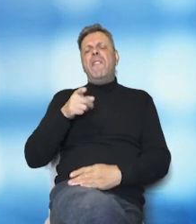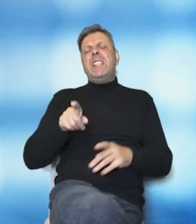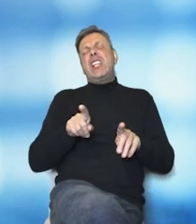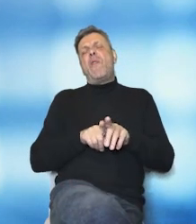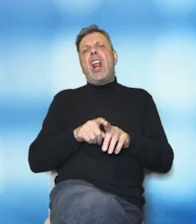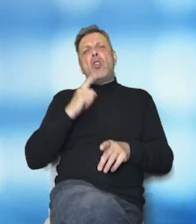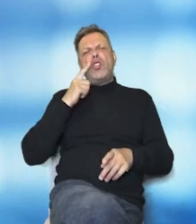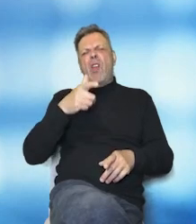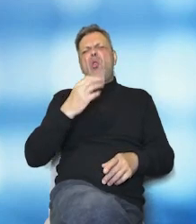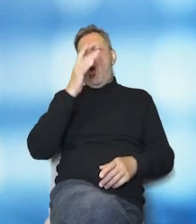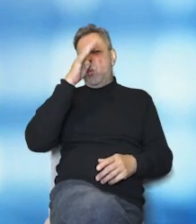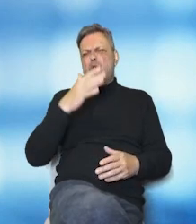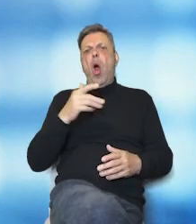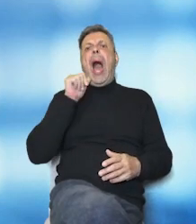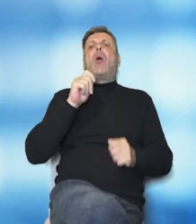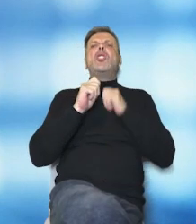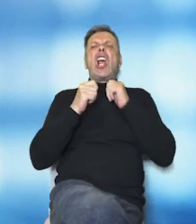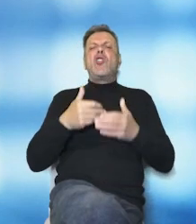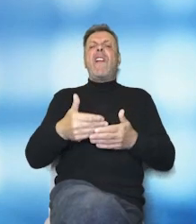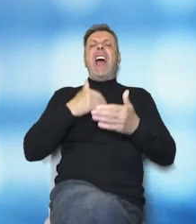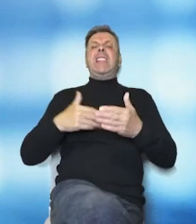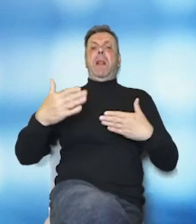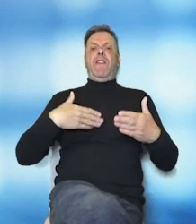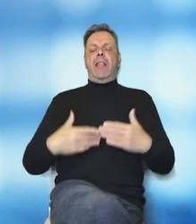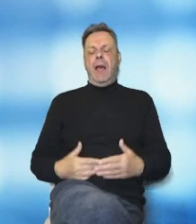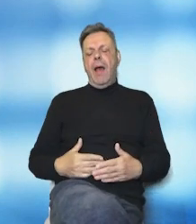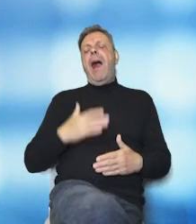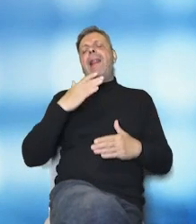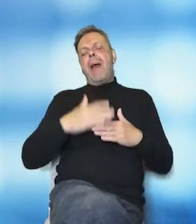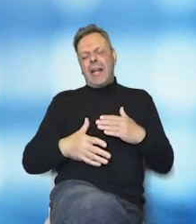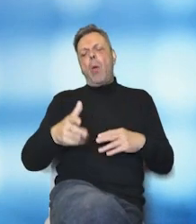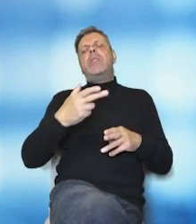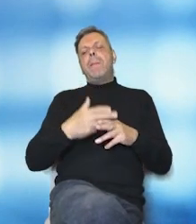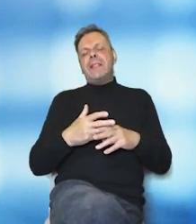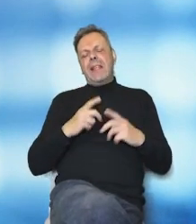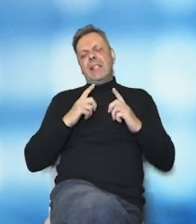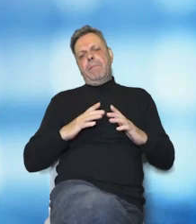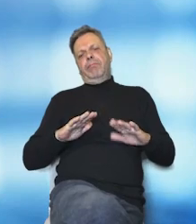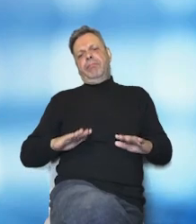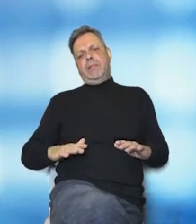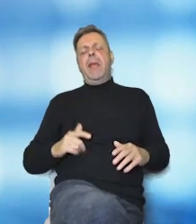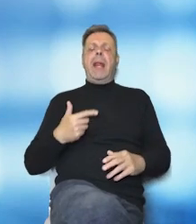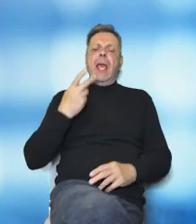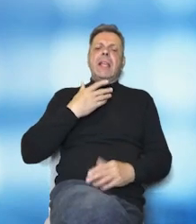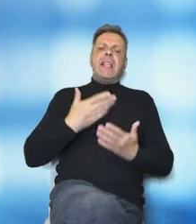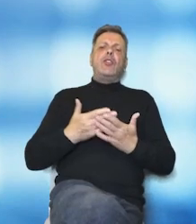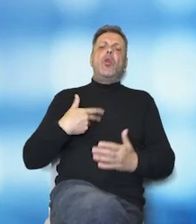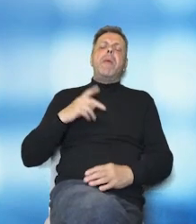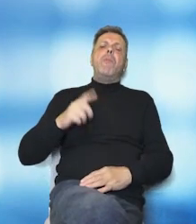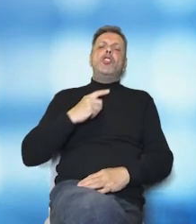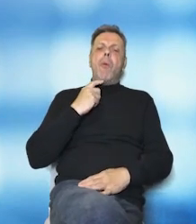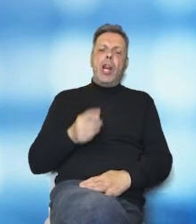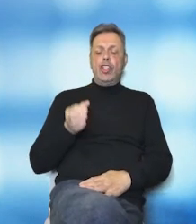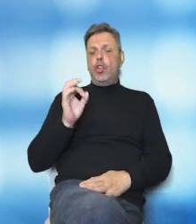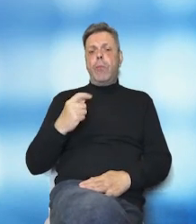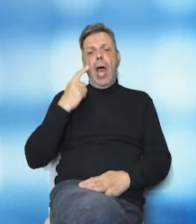ružno izgleda, ali se na kraju i ti ljudi, pacijenti primire, jer naravno mi možemo kazati pa dobro,